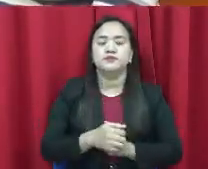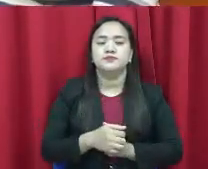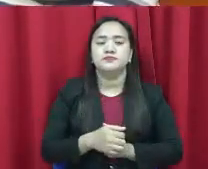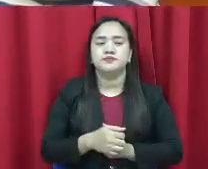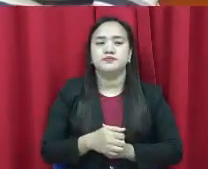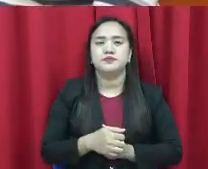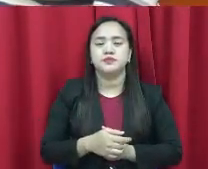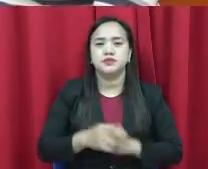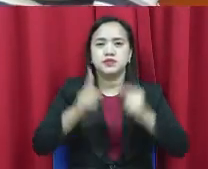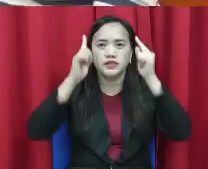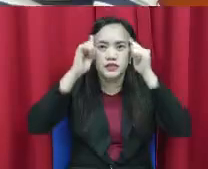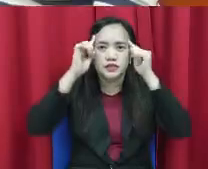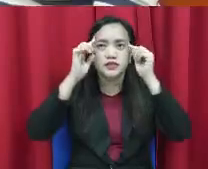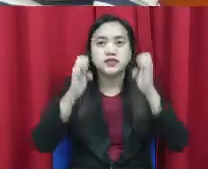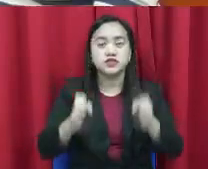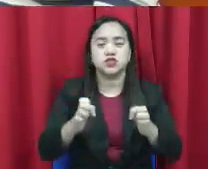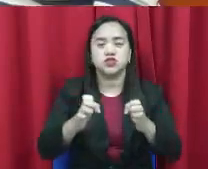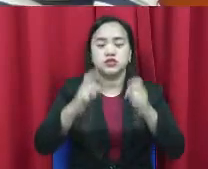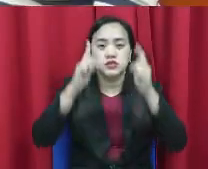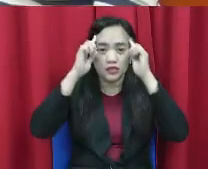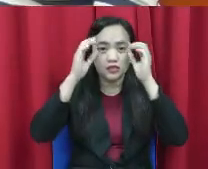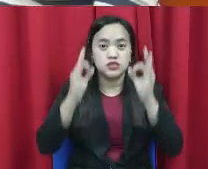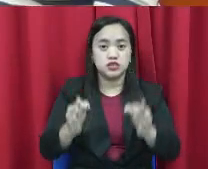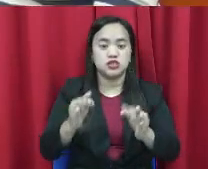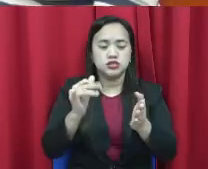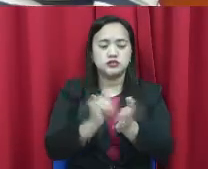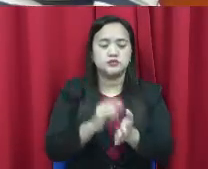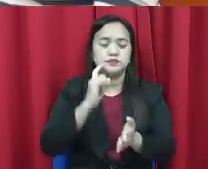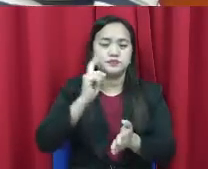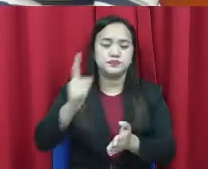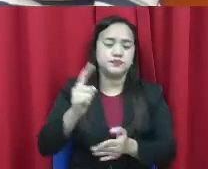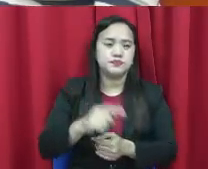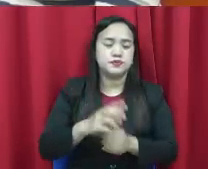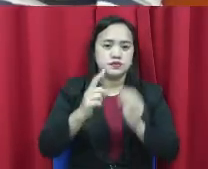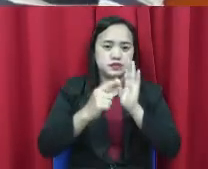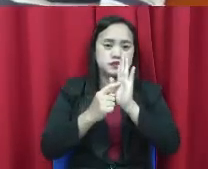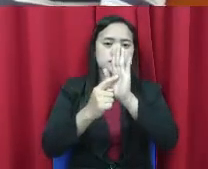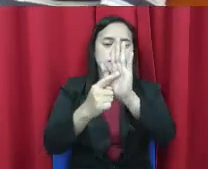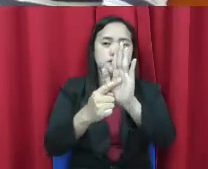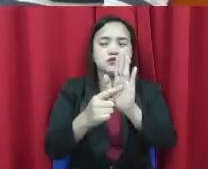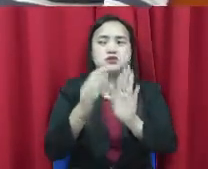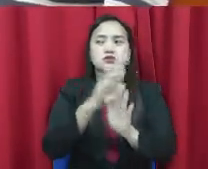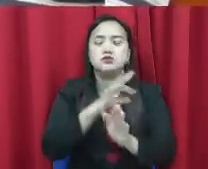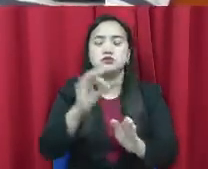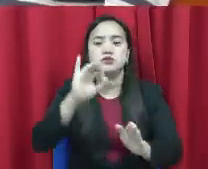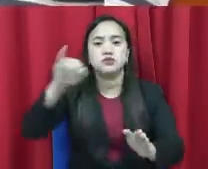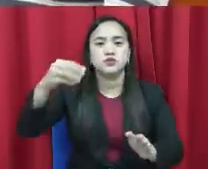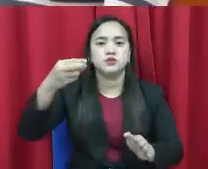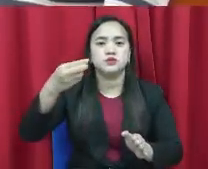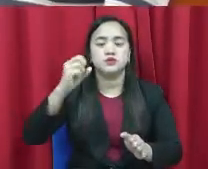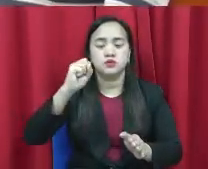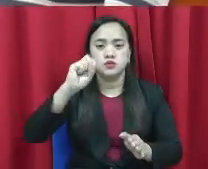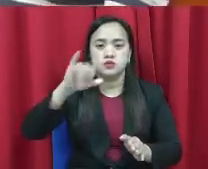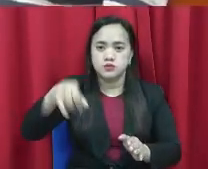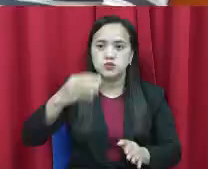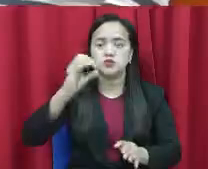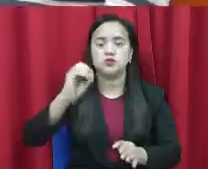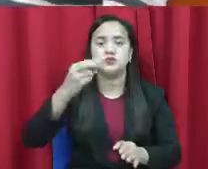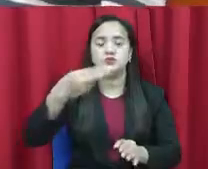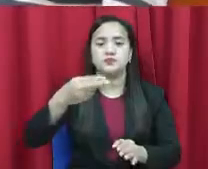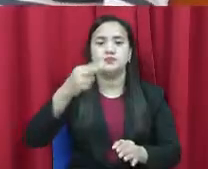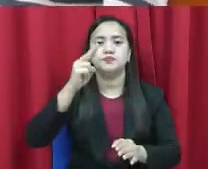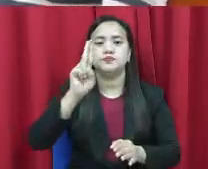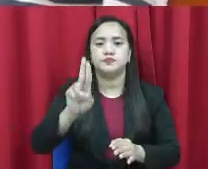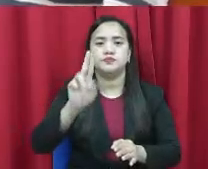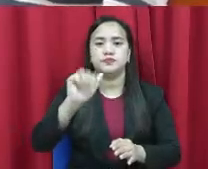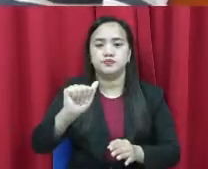yung decisyon na pinayag at ipinakita ni Joshua para sa kanyang pamilya na